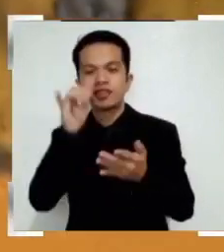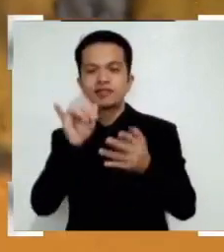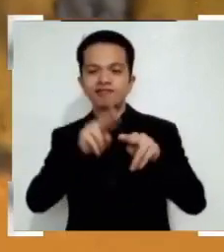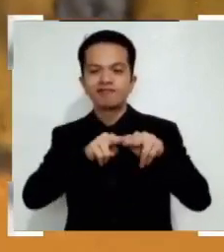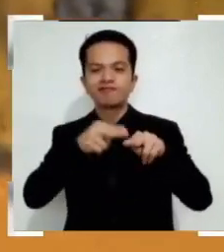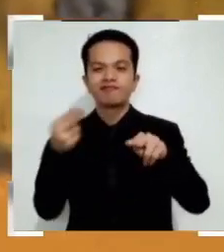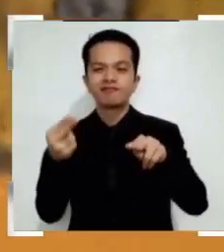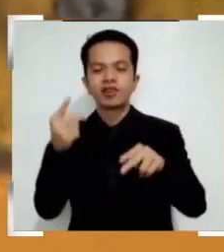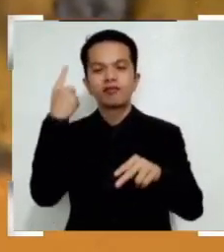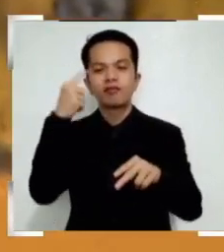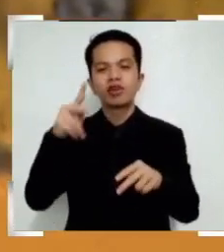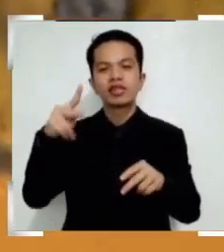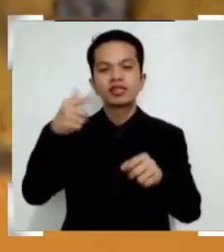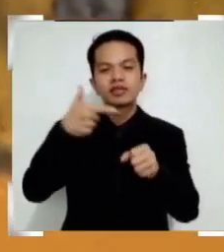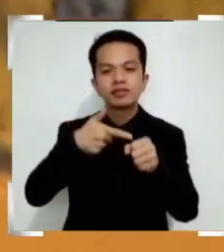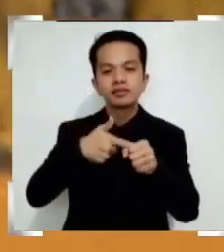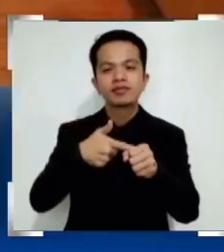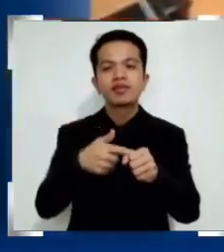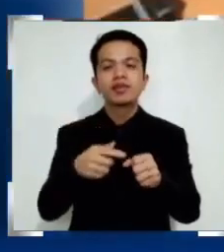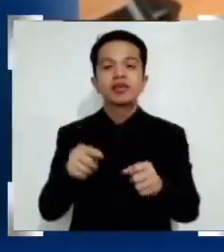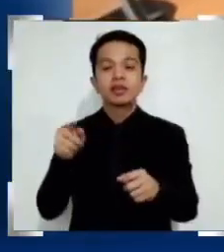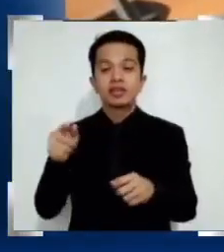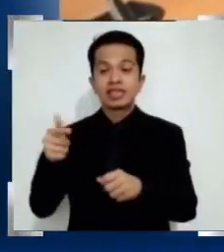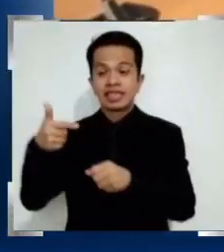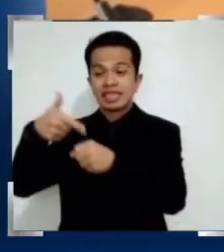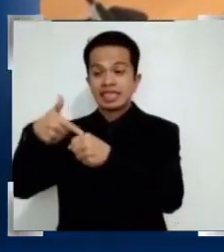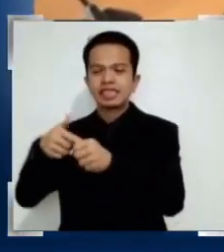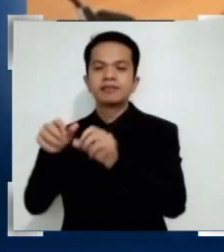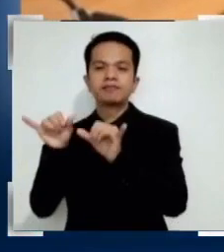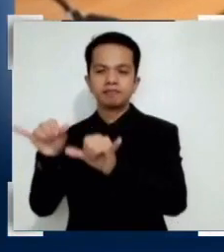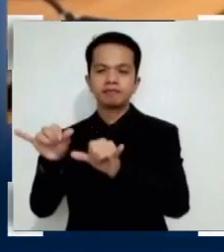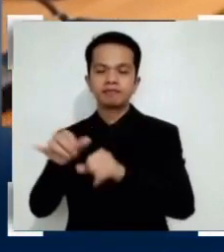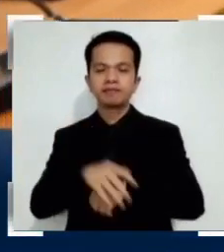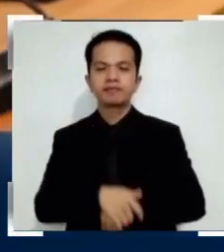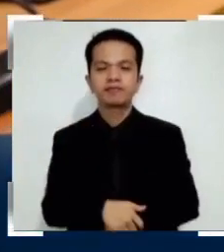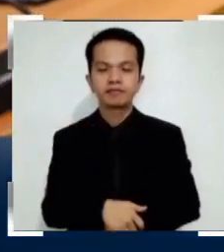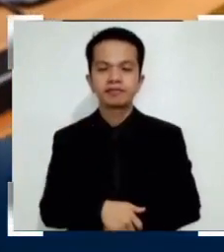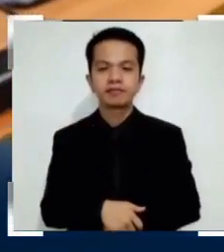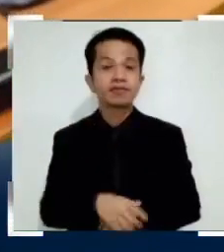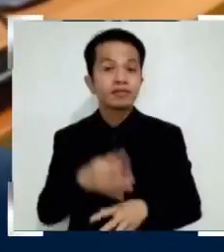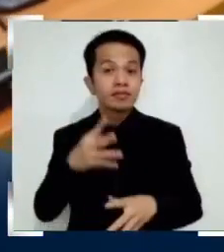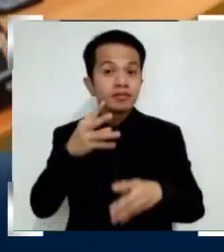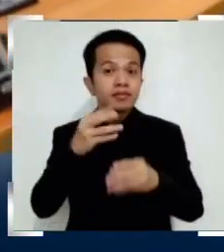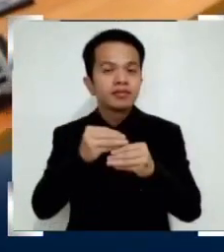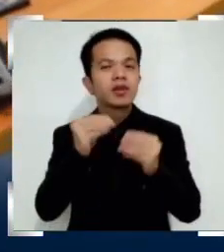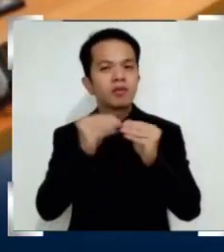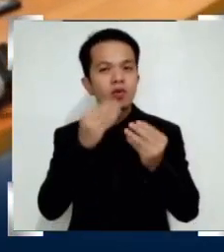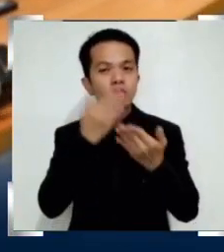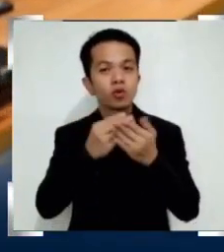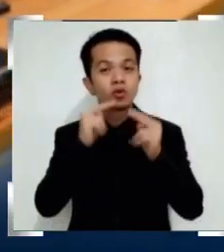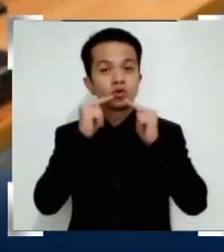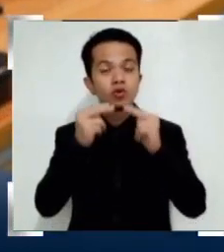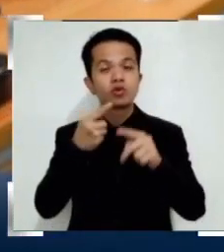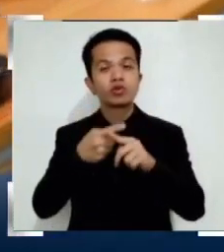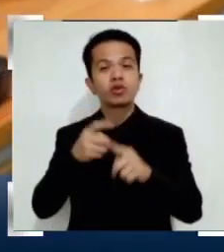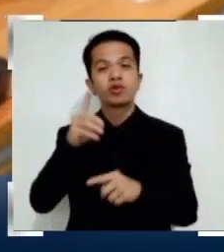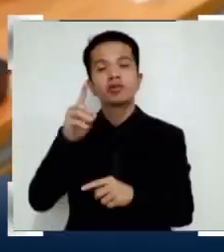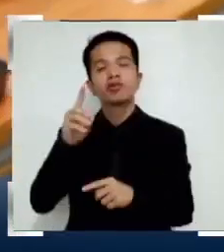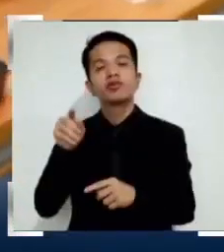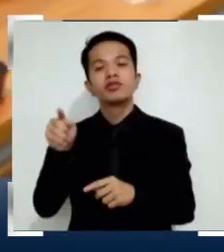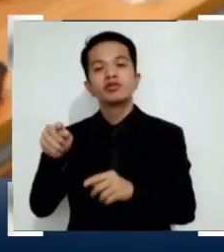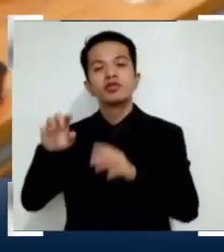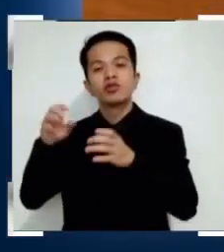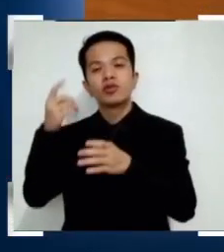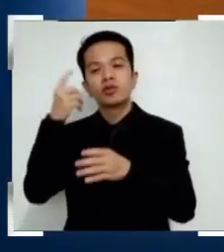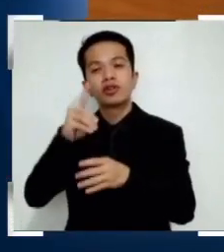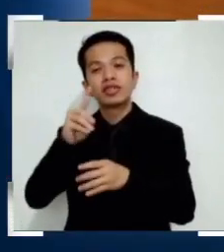habang walang magiging paggalaw sa gasolina. Dagdag good news ang hatid ng Department of Trade and Industry. Ayon sa DTI,